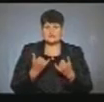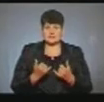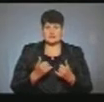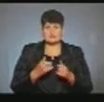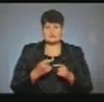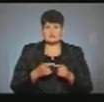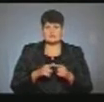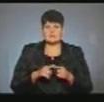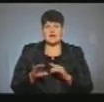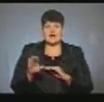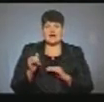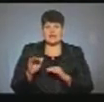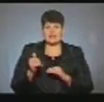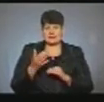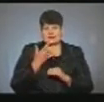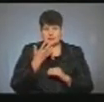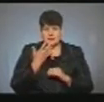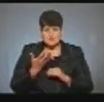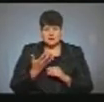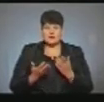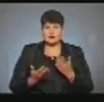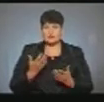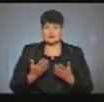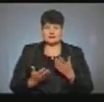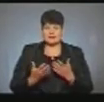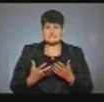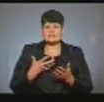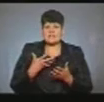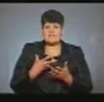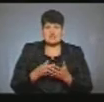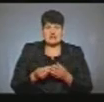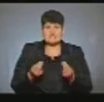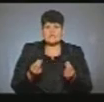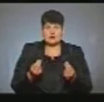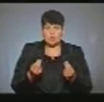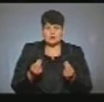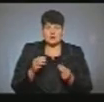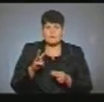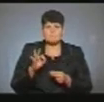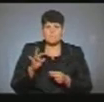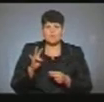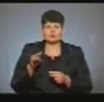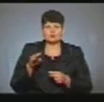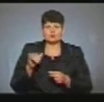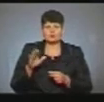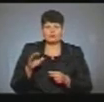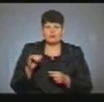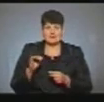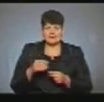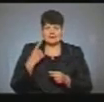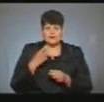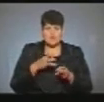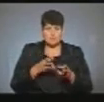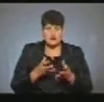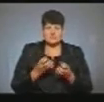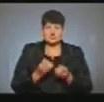це теплі кредити, так? Але, знову ж таки, за власний кошт монтувати індивідуальне теплопостачання, а ще